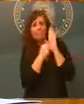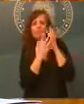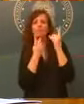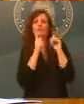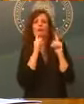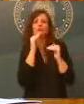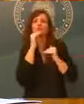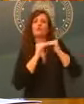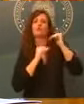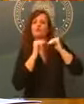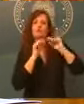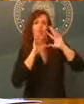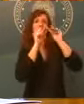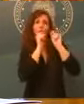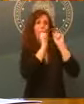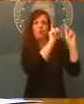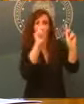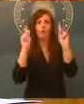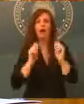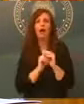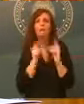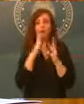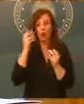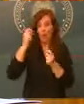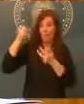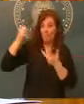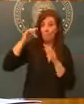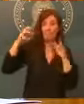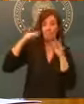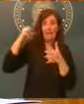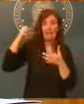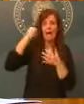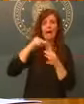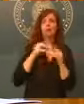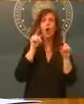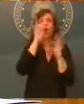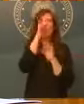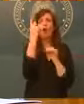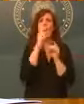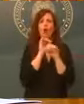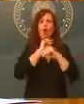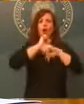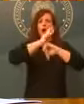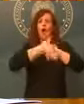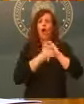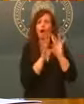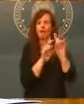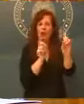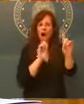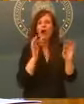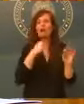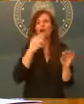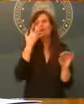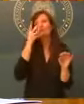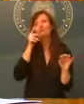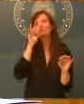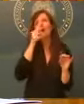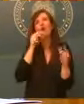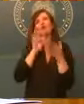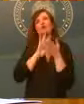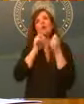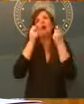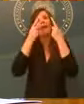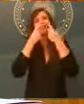non servono per rispondere all'emergenza del coronavirus e basta. Noi sogniamo una scuola diversa. Una scuola in cui finalmente si investano